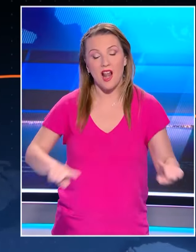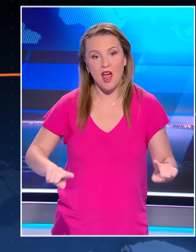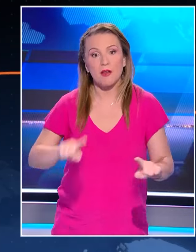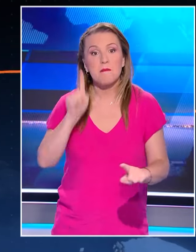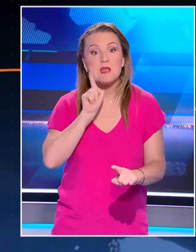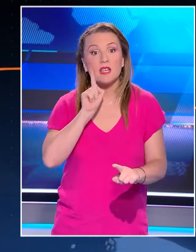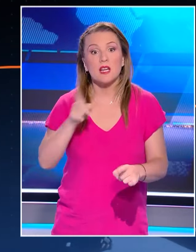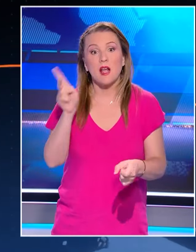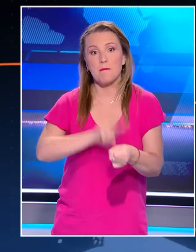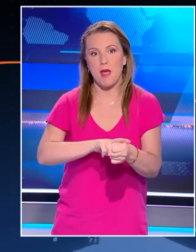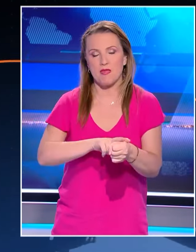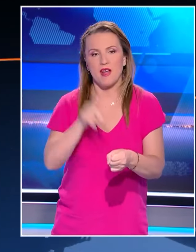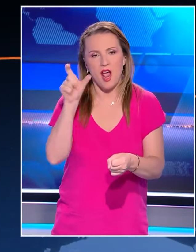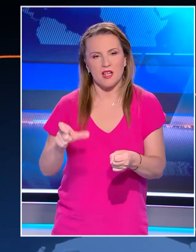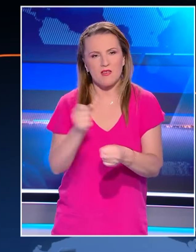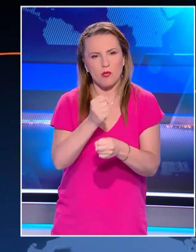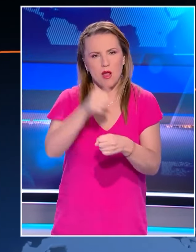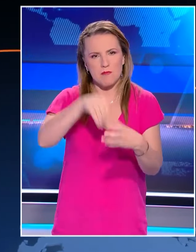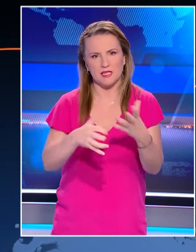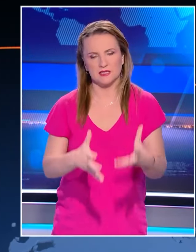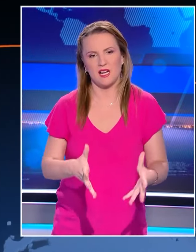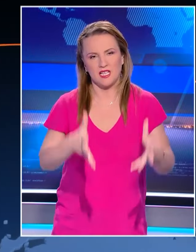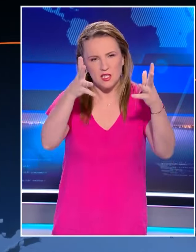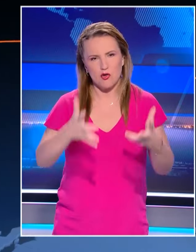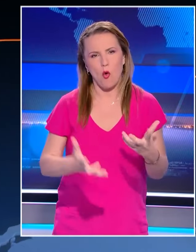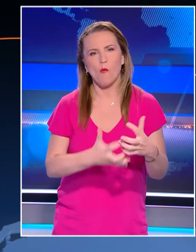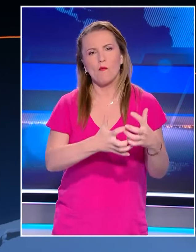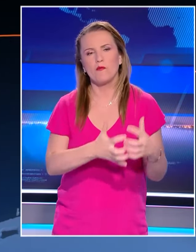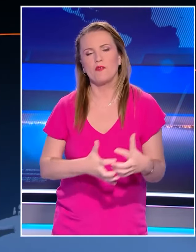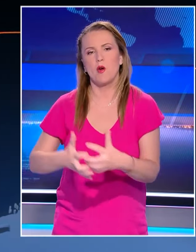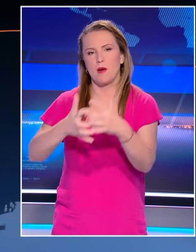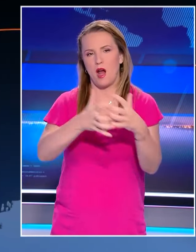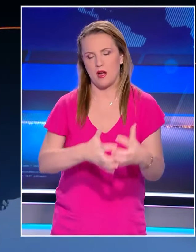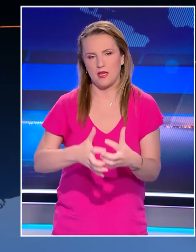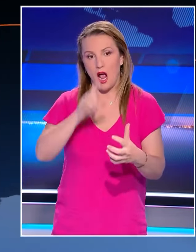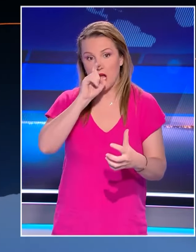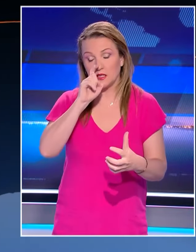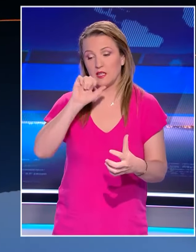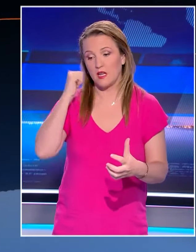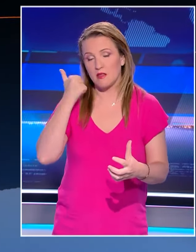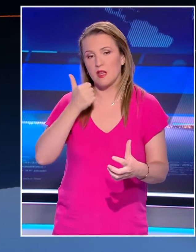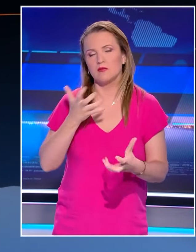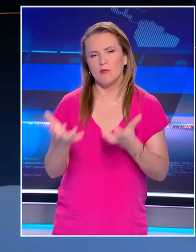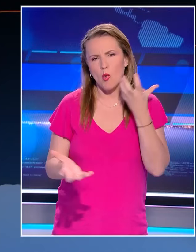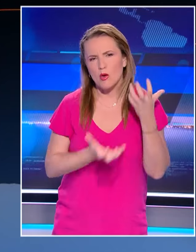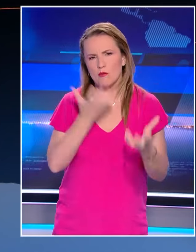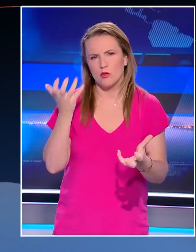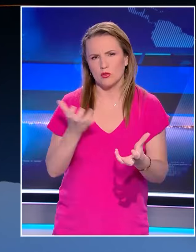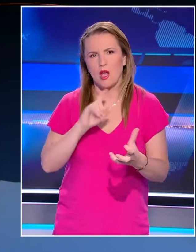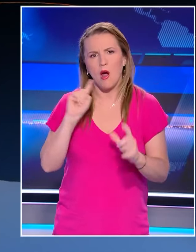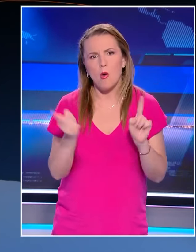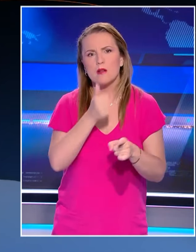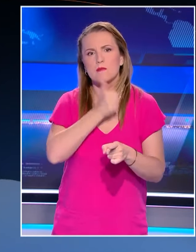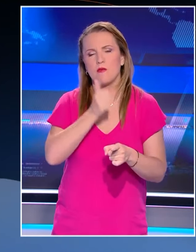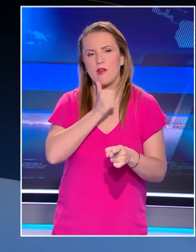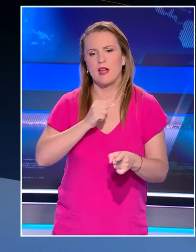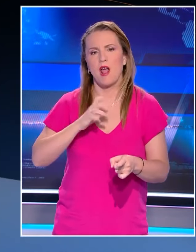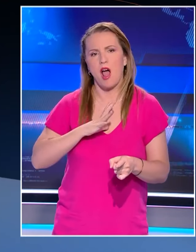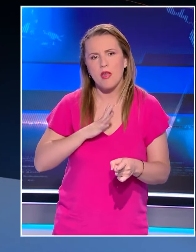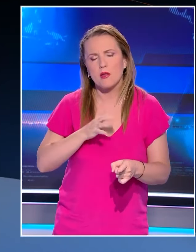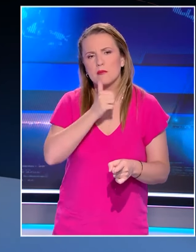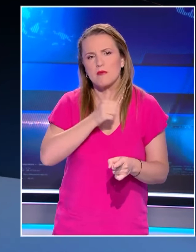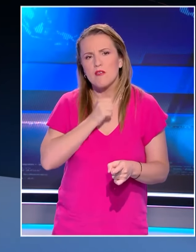εργαζόμενη βιοτεχνίας αποκαλύπτει η επόμενη δύσκολη μέρα του πύρινου εφιάλτη στην Αττική. Πόνος και απόγνωση των κατοίκων στις